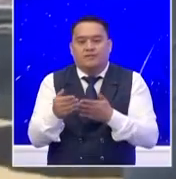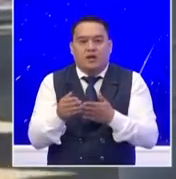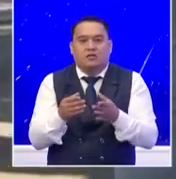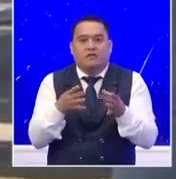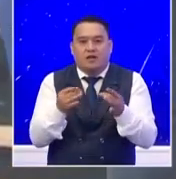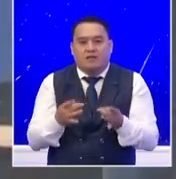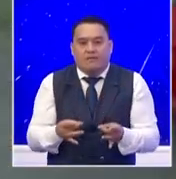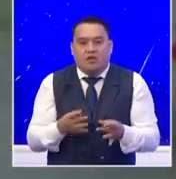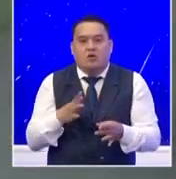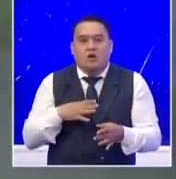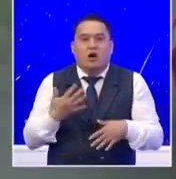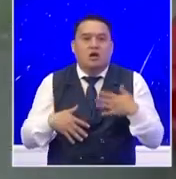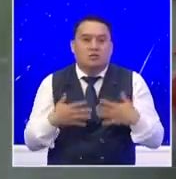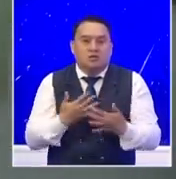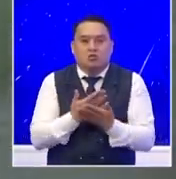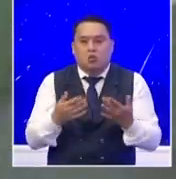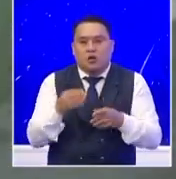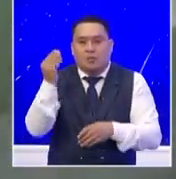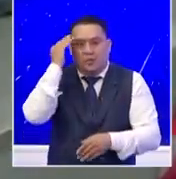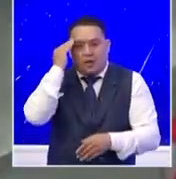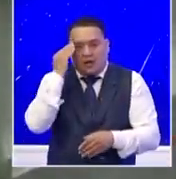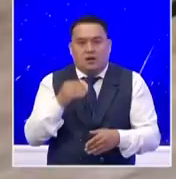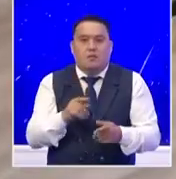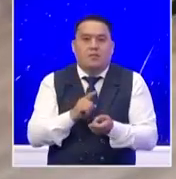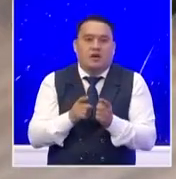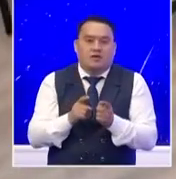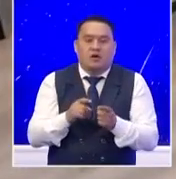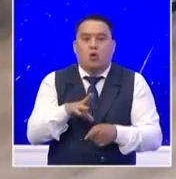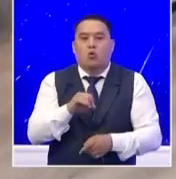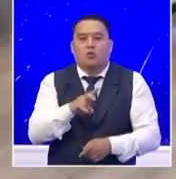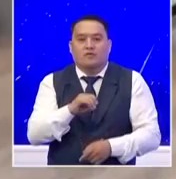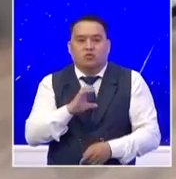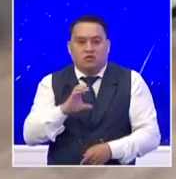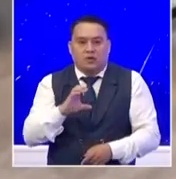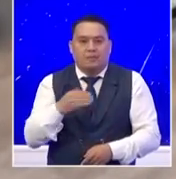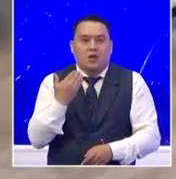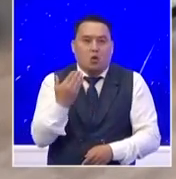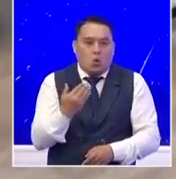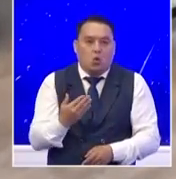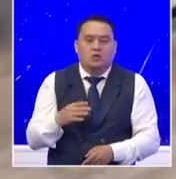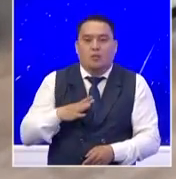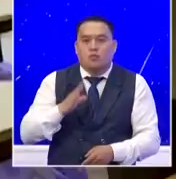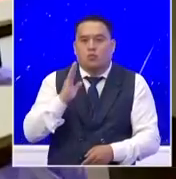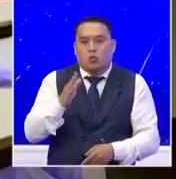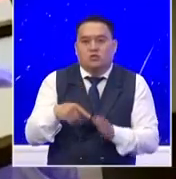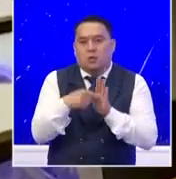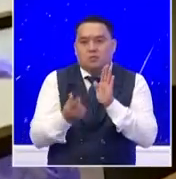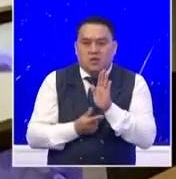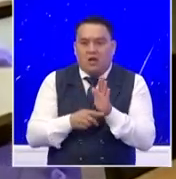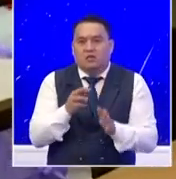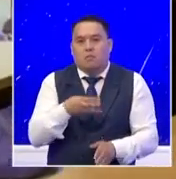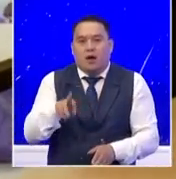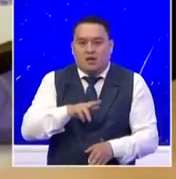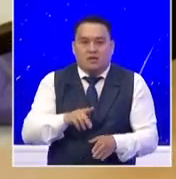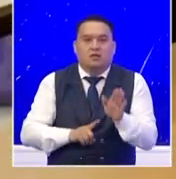Израильские власти намерены ослабить и ряд других мер, принятых для борьбы с распространением коронавируса. В частности, ожидается, что 17 мая в